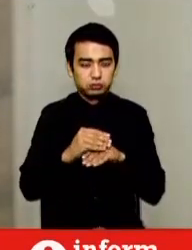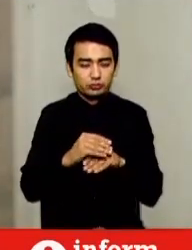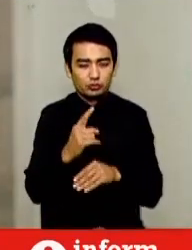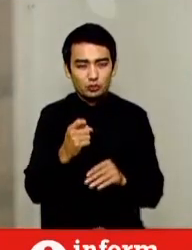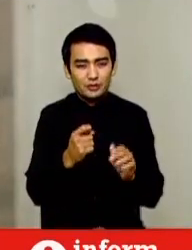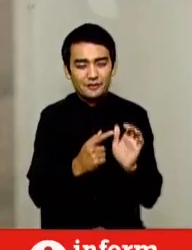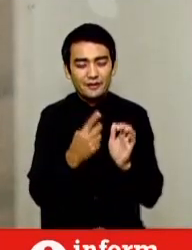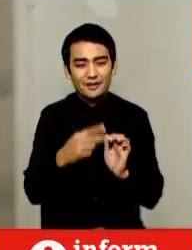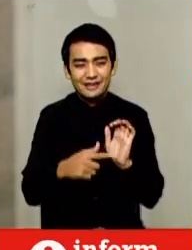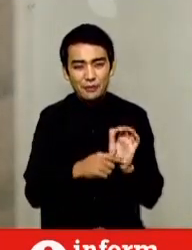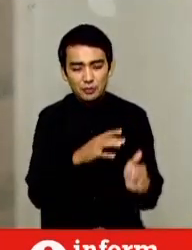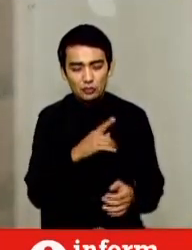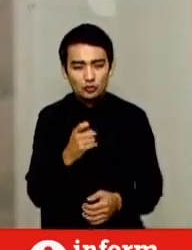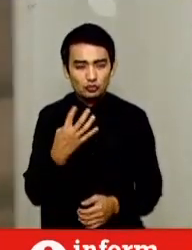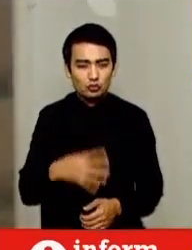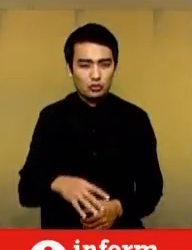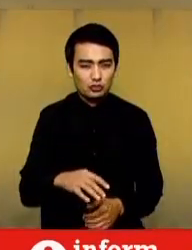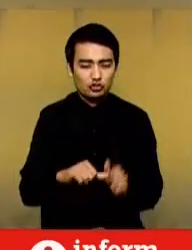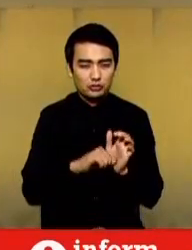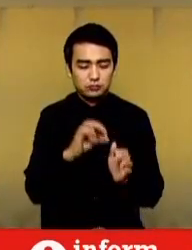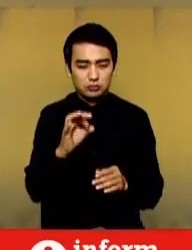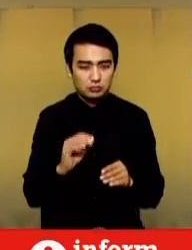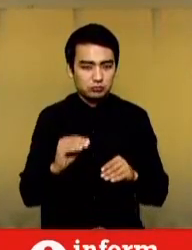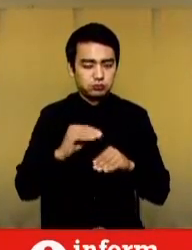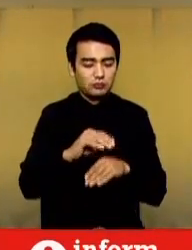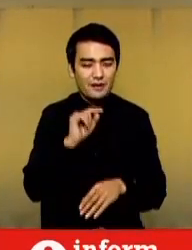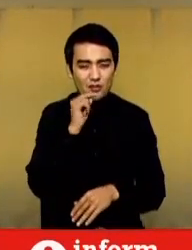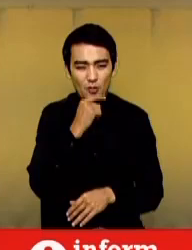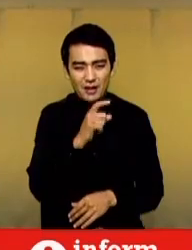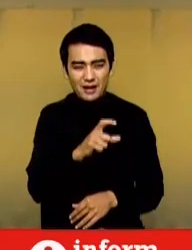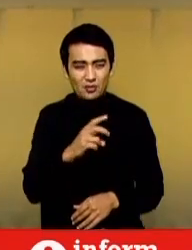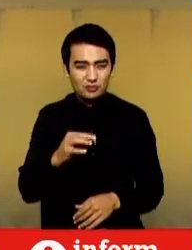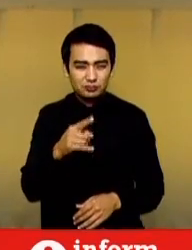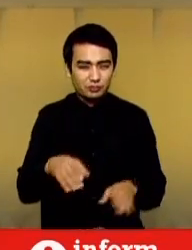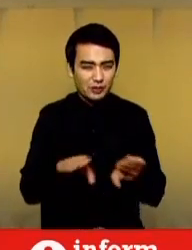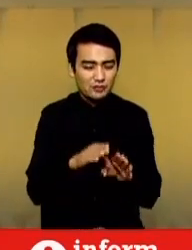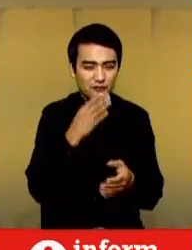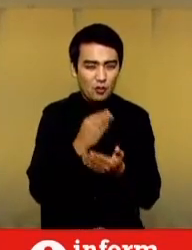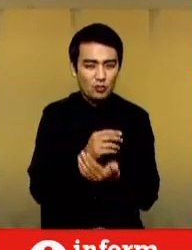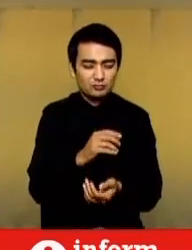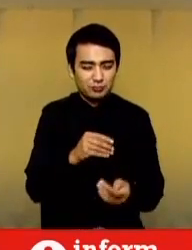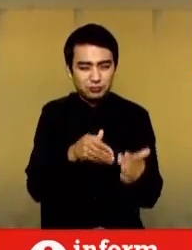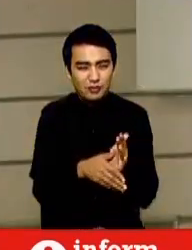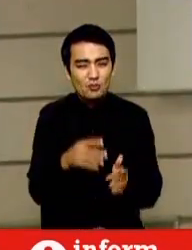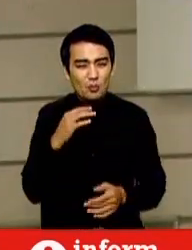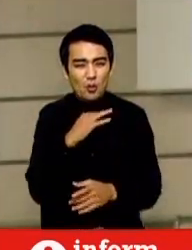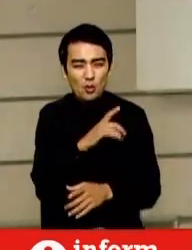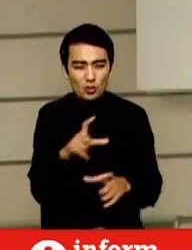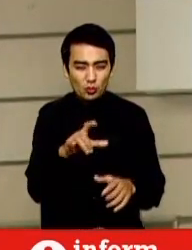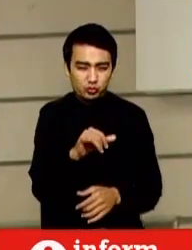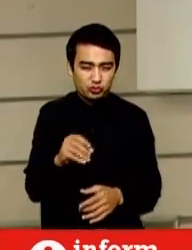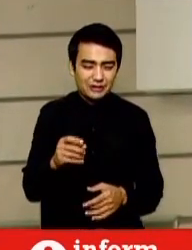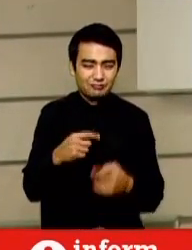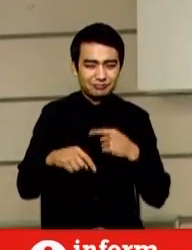127 до 146%. Таким образом, говорят экономисты, МКО пытаются закрыть свои убытки, ведь многие заемщики уже не